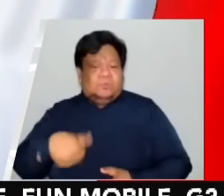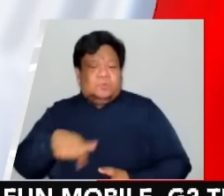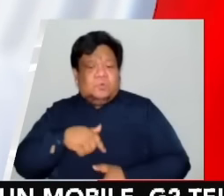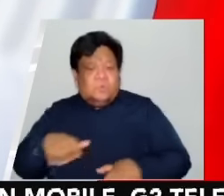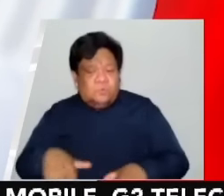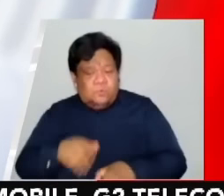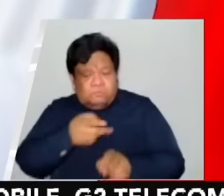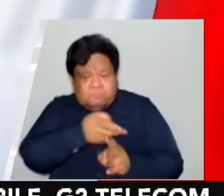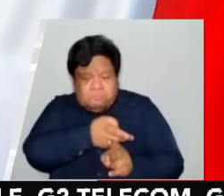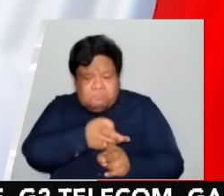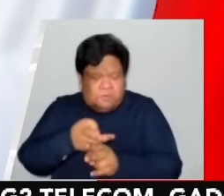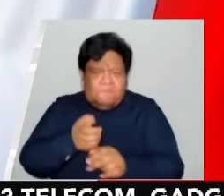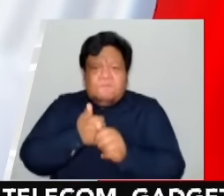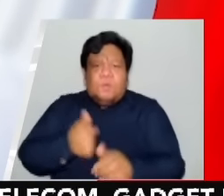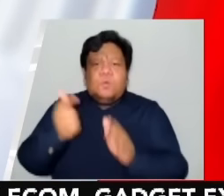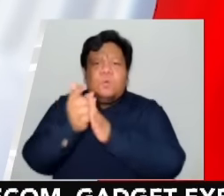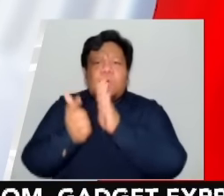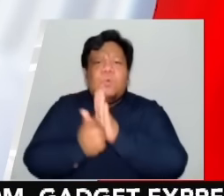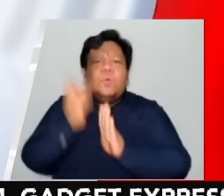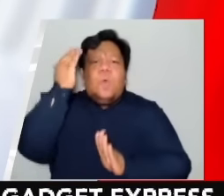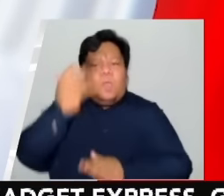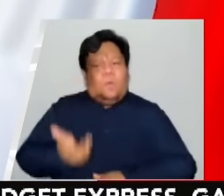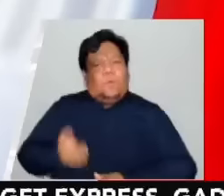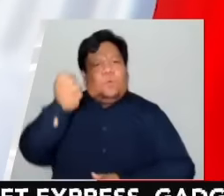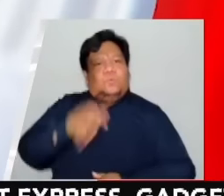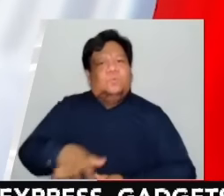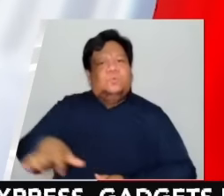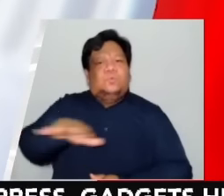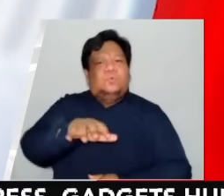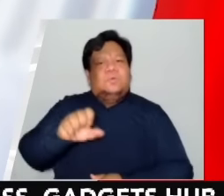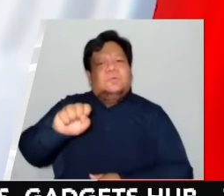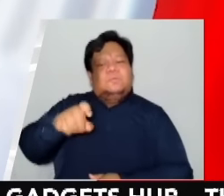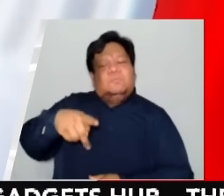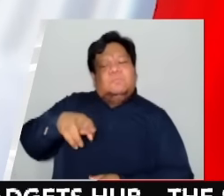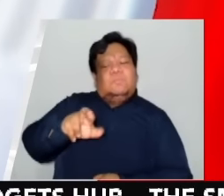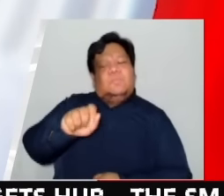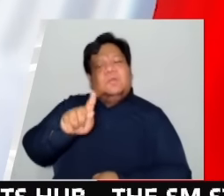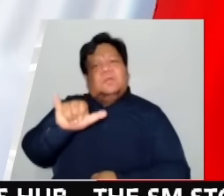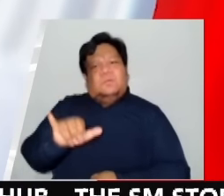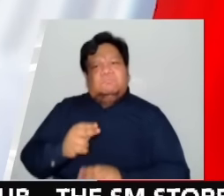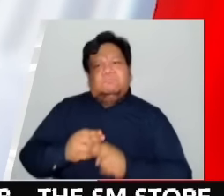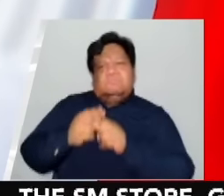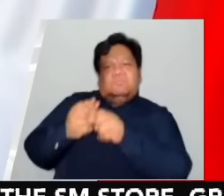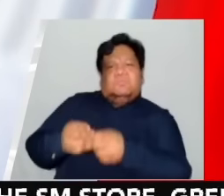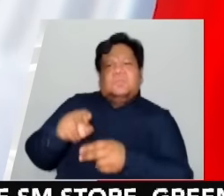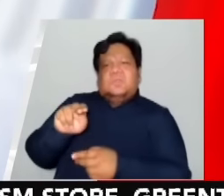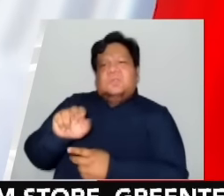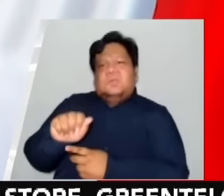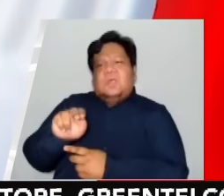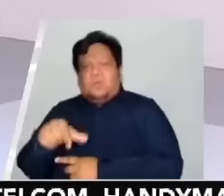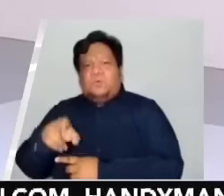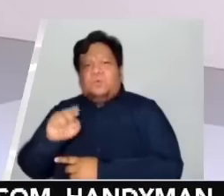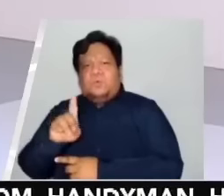may soberanya ang China sa Spratly Islands na tinatawag nitong Nansha Kundao.